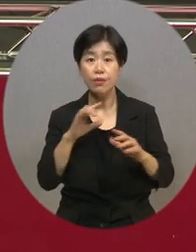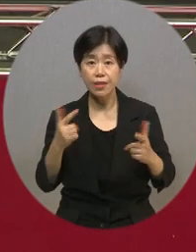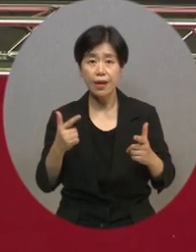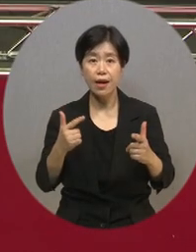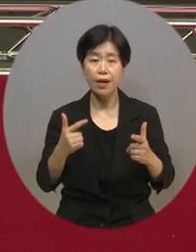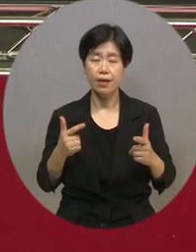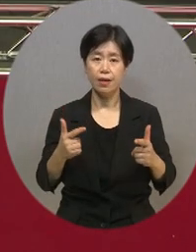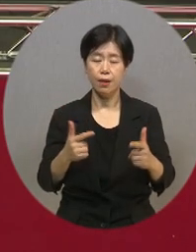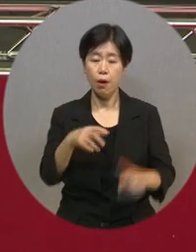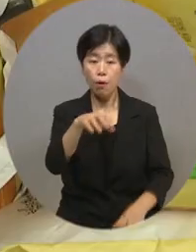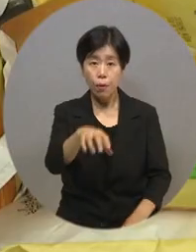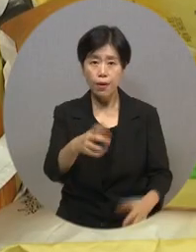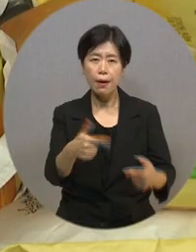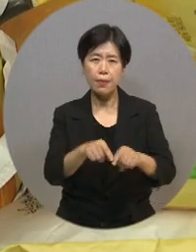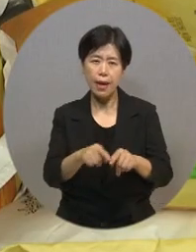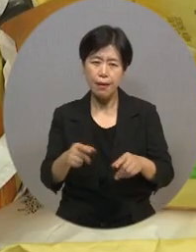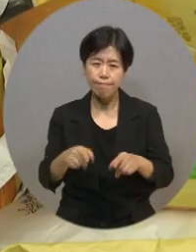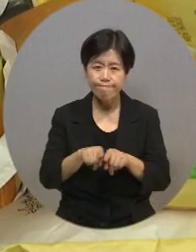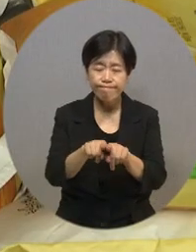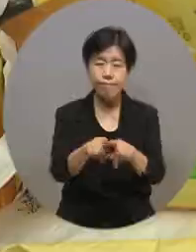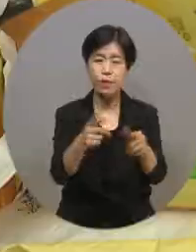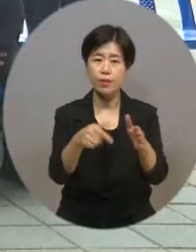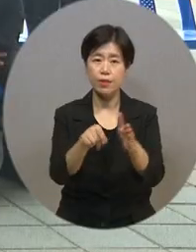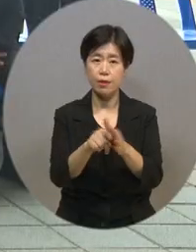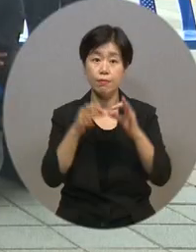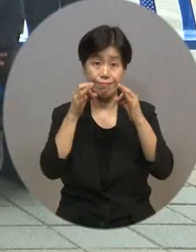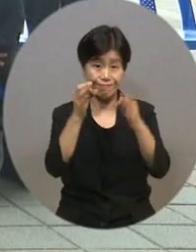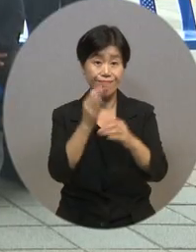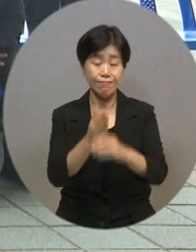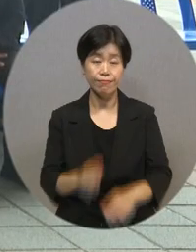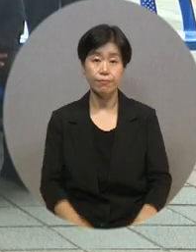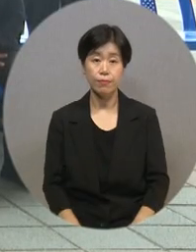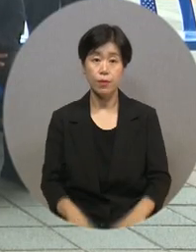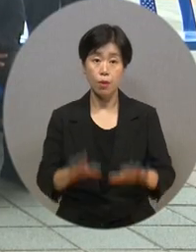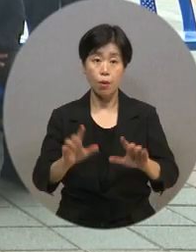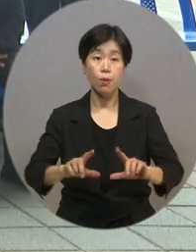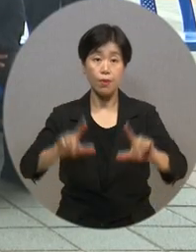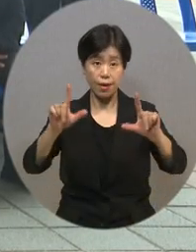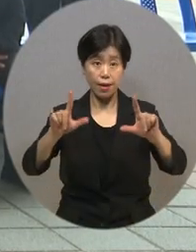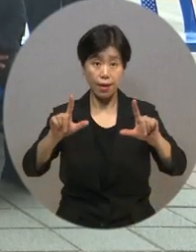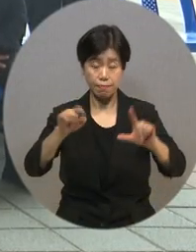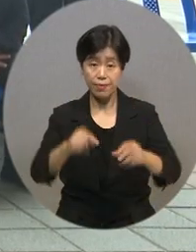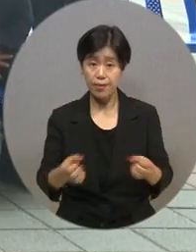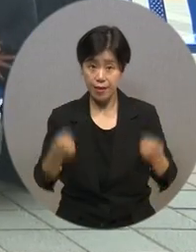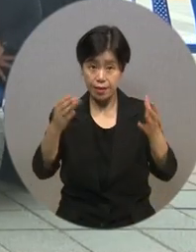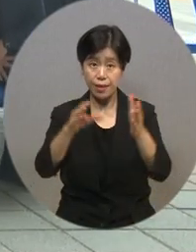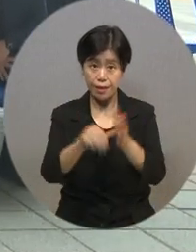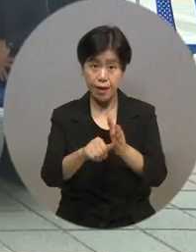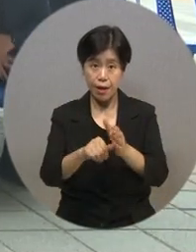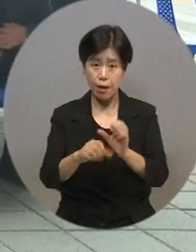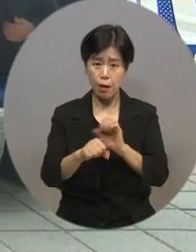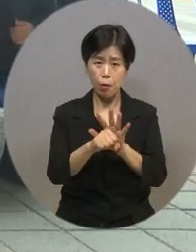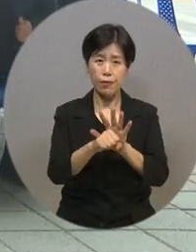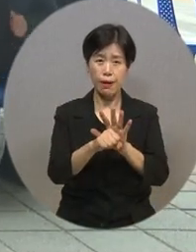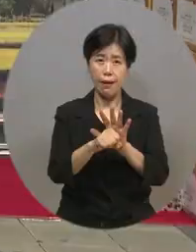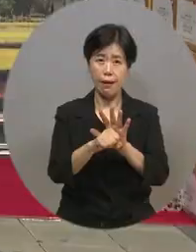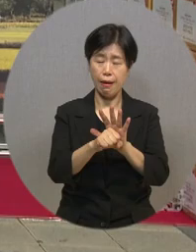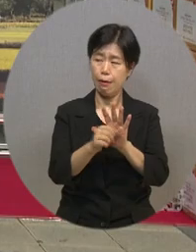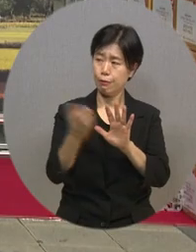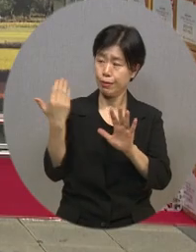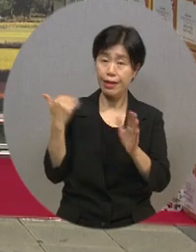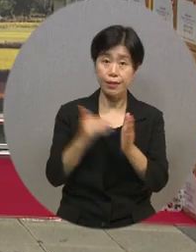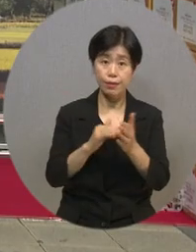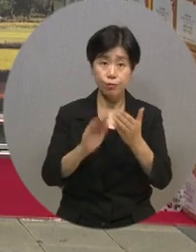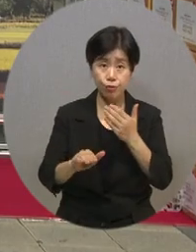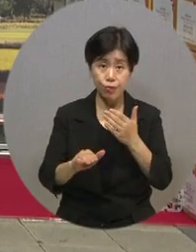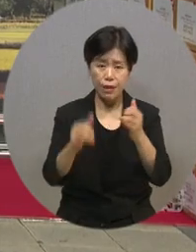함께하는 지속적인 상생 모델을 실천하고 있습니다. 올해 한가위 온정 나눔 행사가 코로나 범유행 이후 더욱